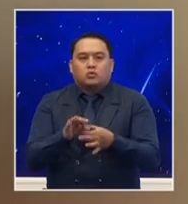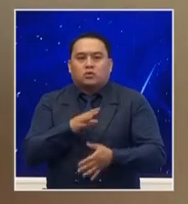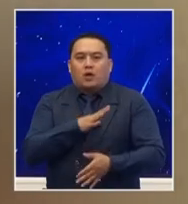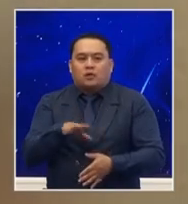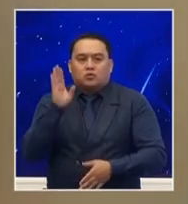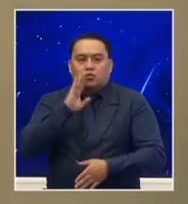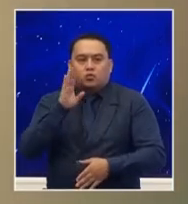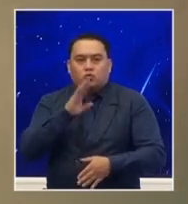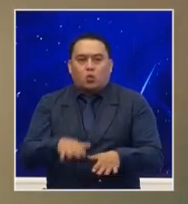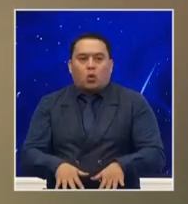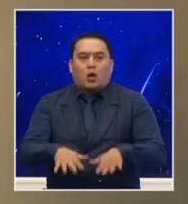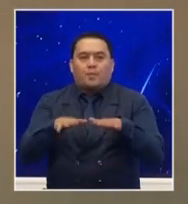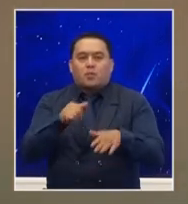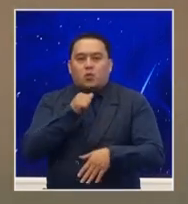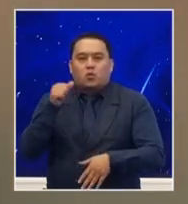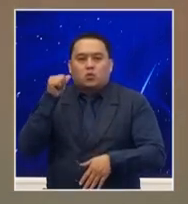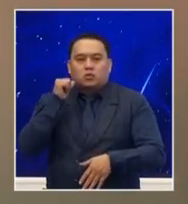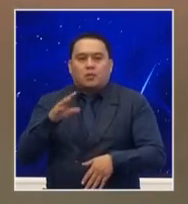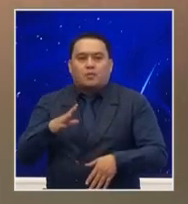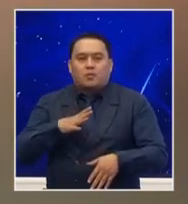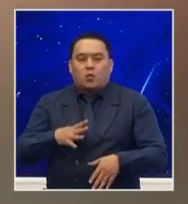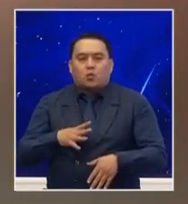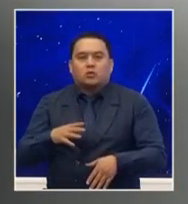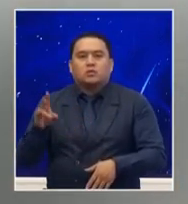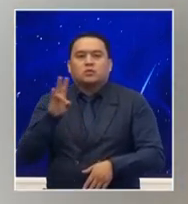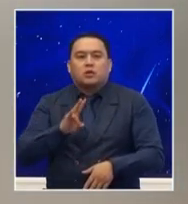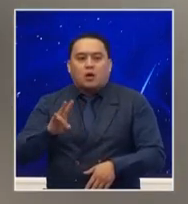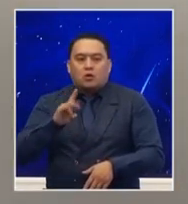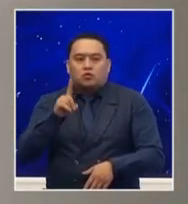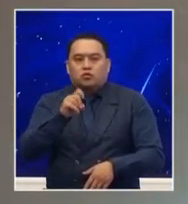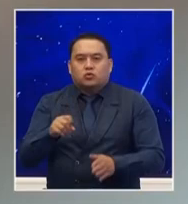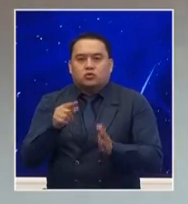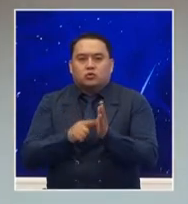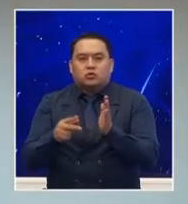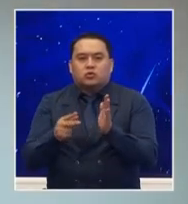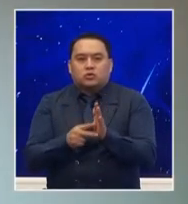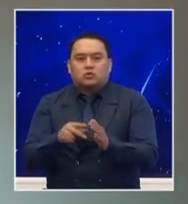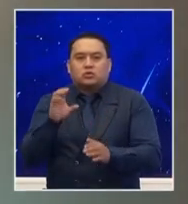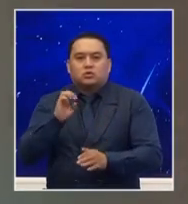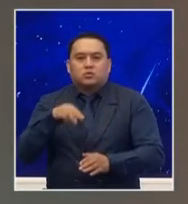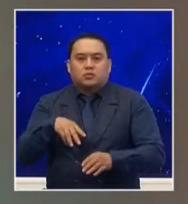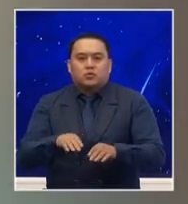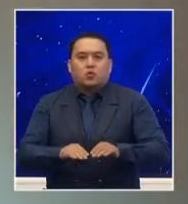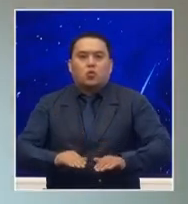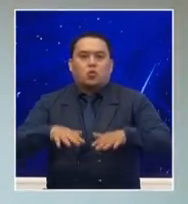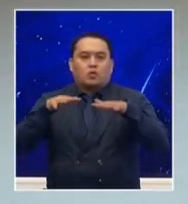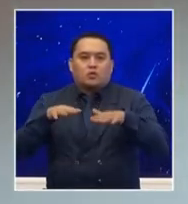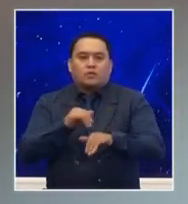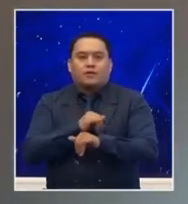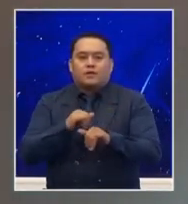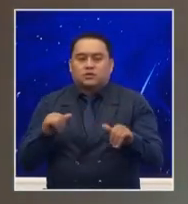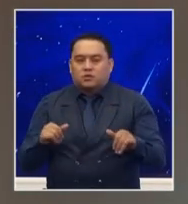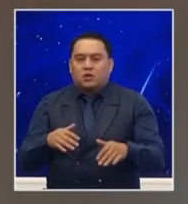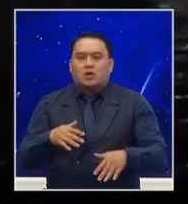Алайда су тасқынының ауқымы былтырғыдай емес. Өткен жылдың қарашасында су деңгейі 187 сантиметрге көтерілген еді. Жалпы қазіргі уақытта күн